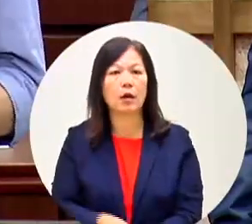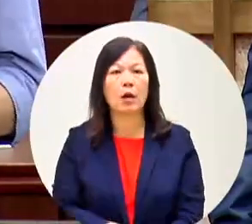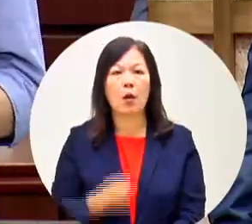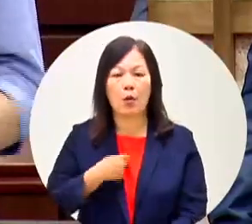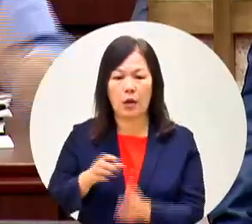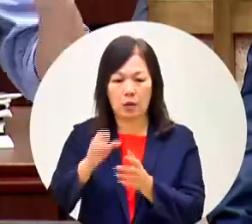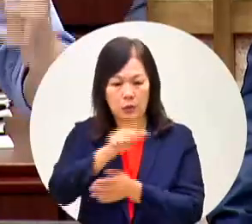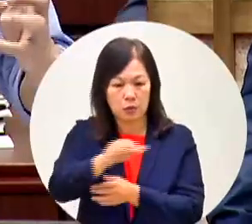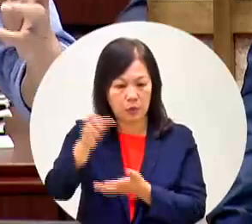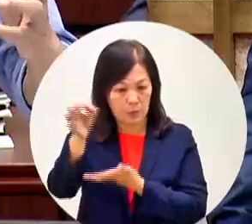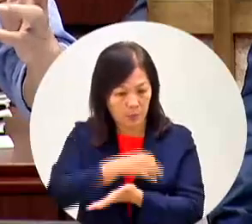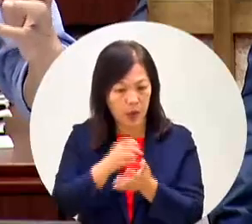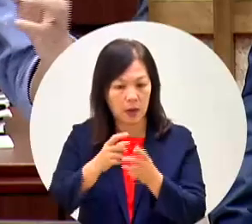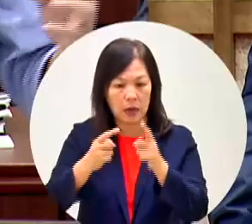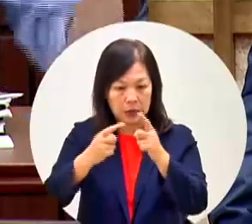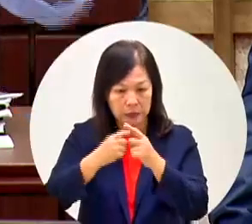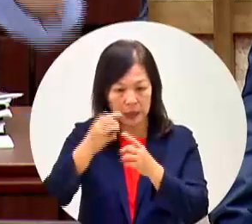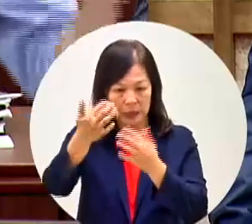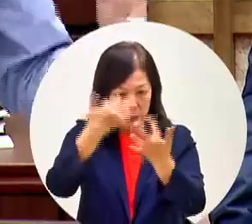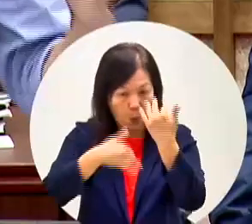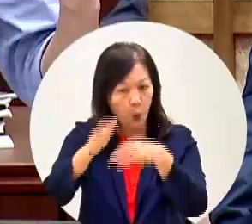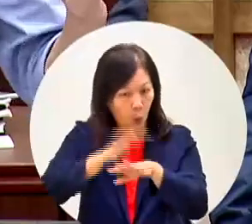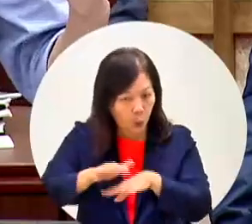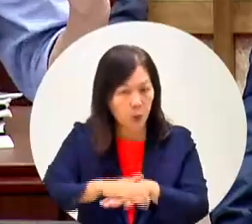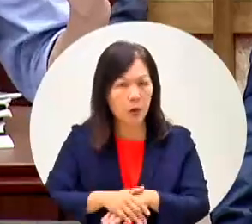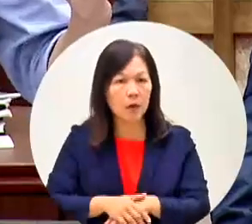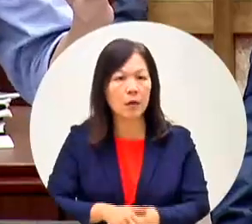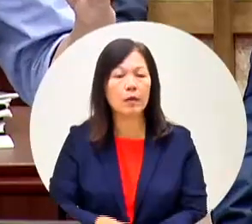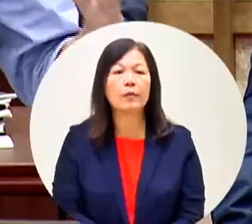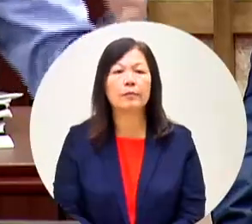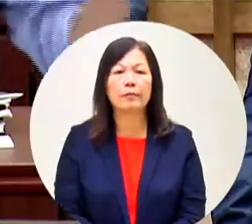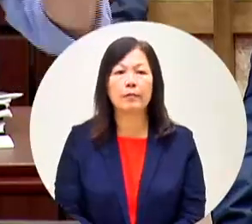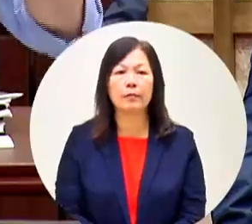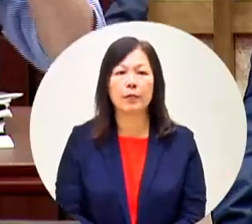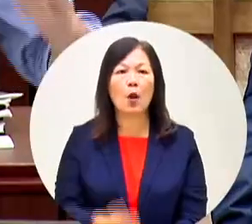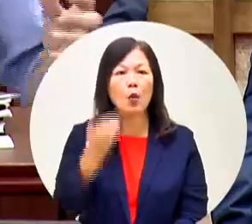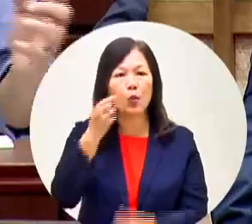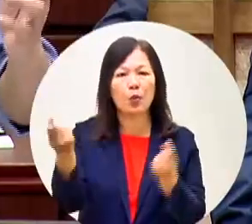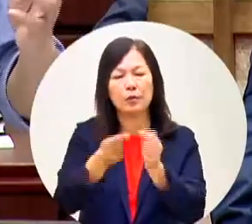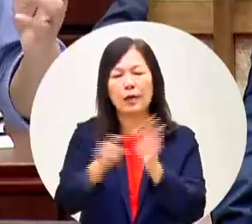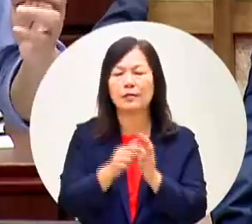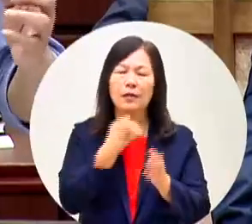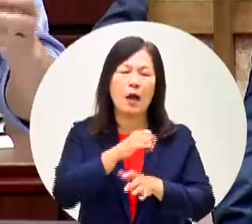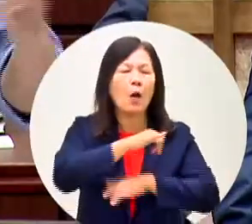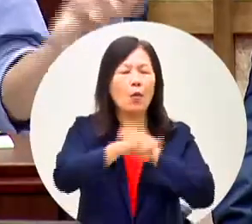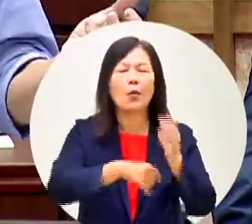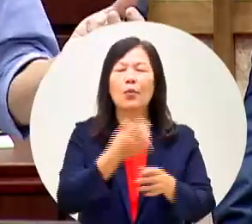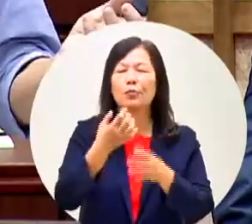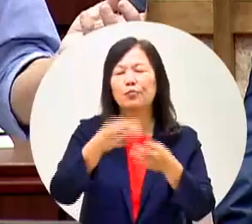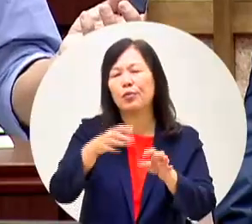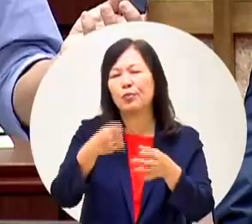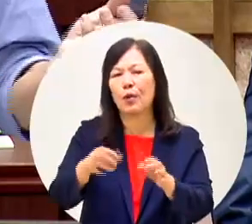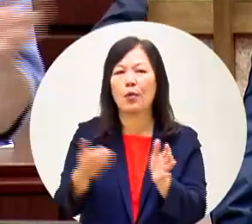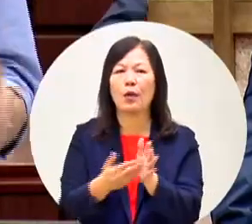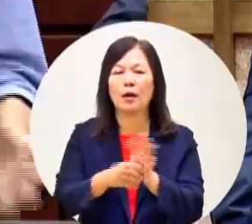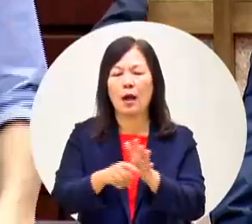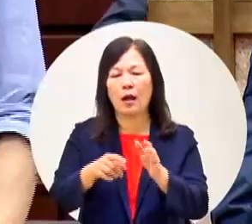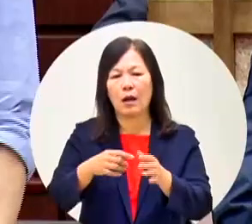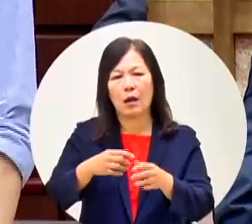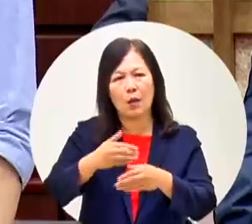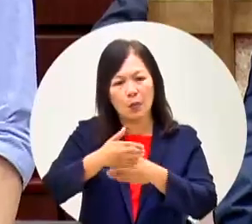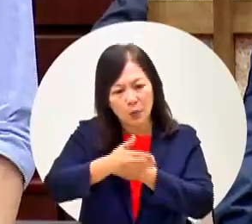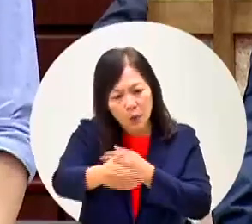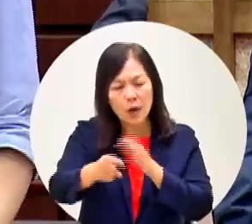实事。如果只是拜拜形式的，大家走个过场都给说，我相